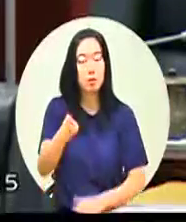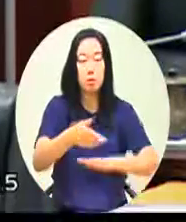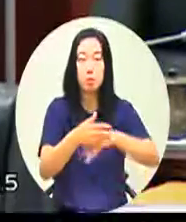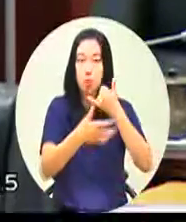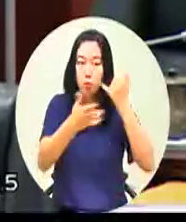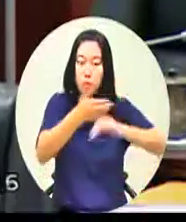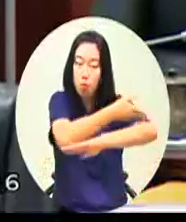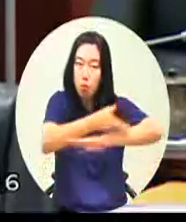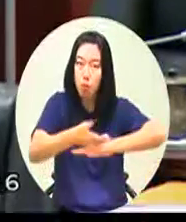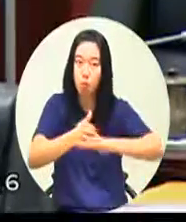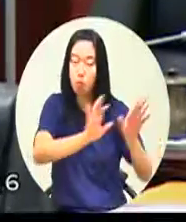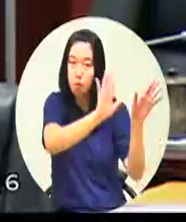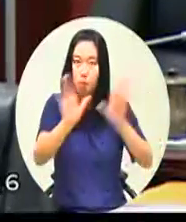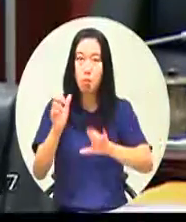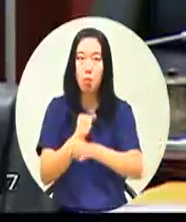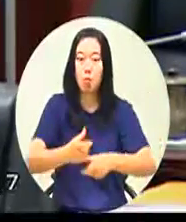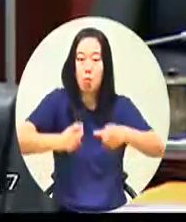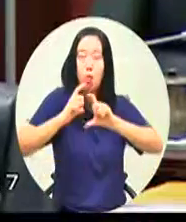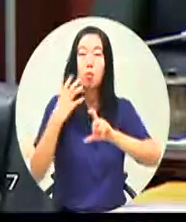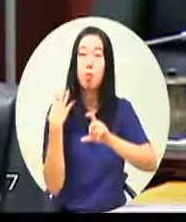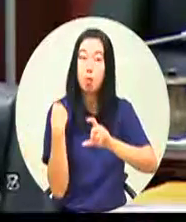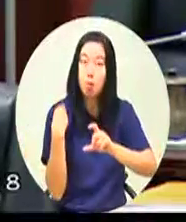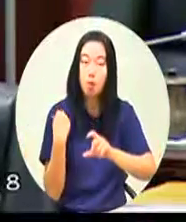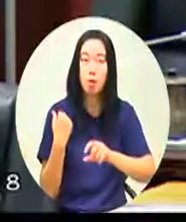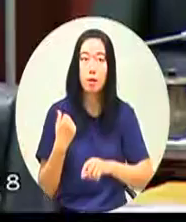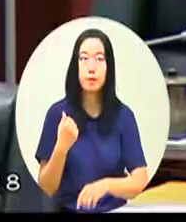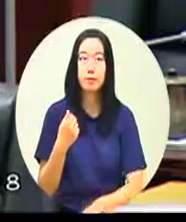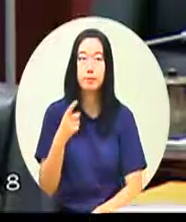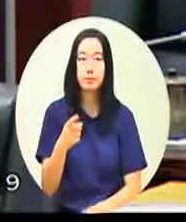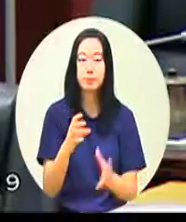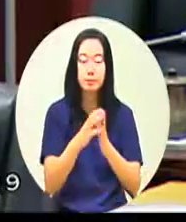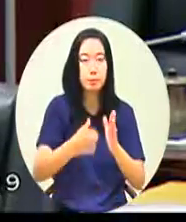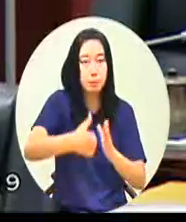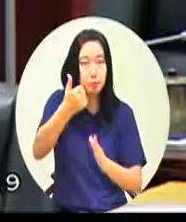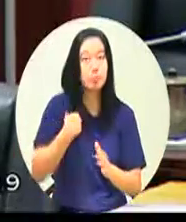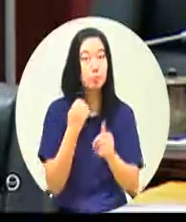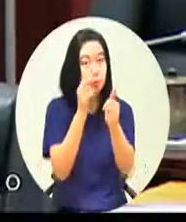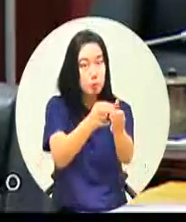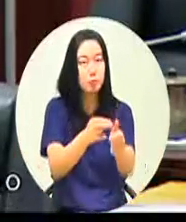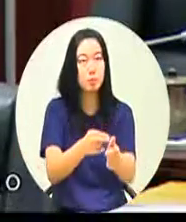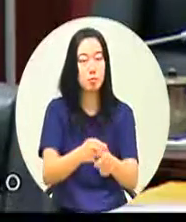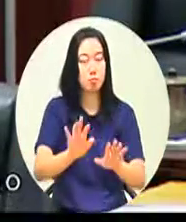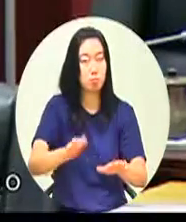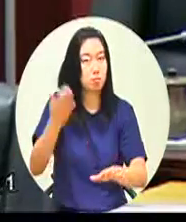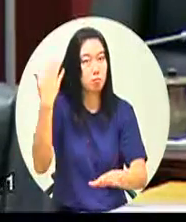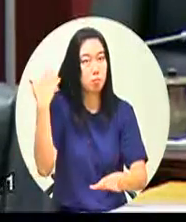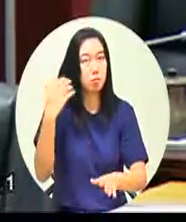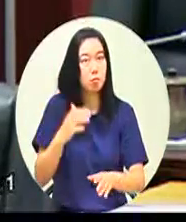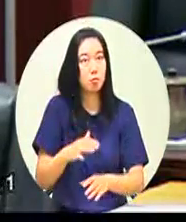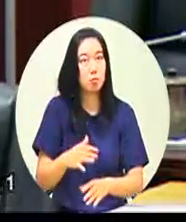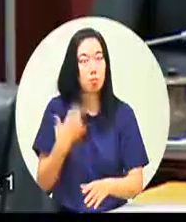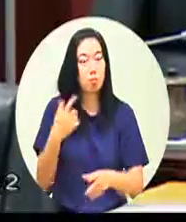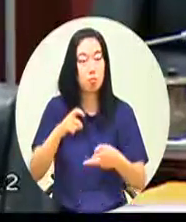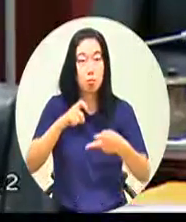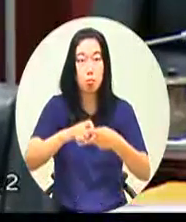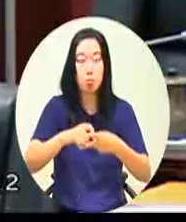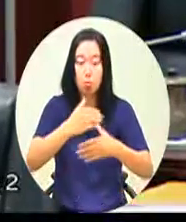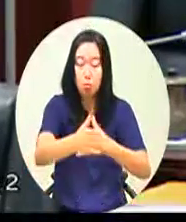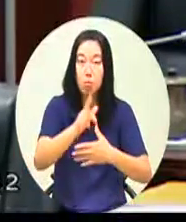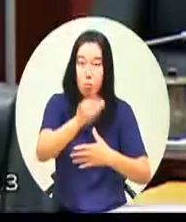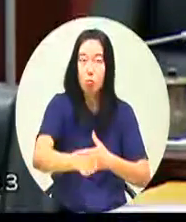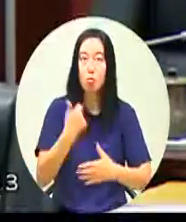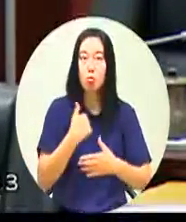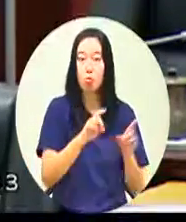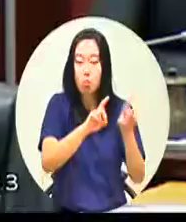的景观呼吁哈，那请局长在，因为之前是韩总工程师他那边来